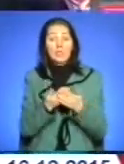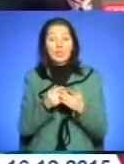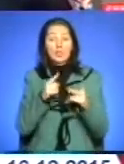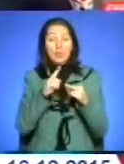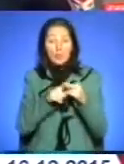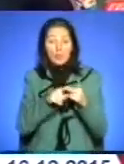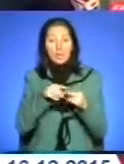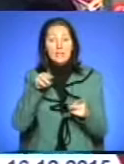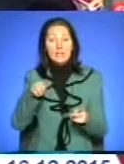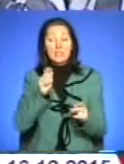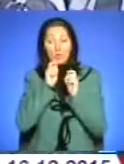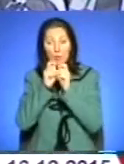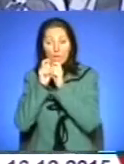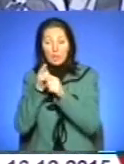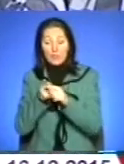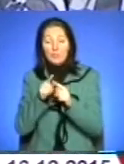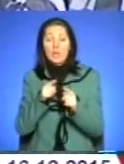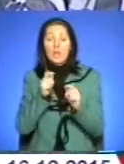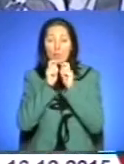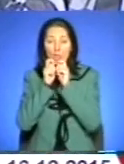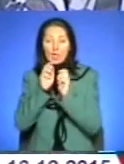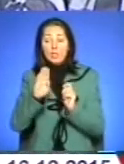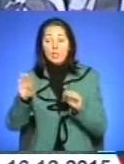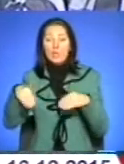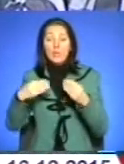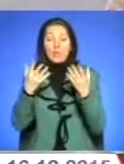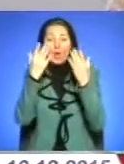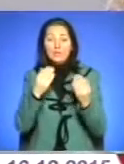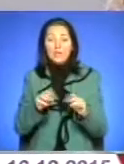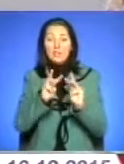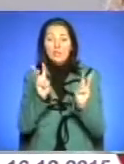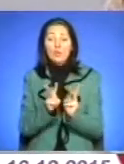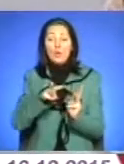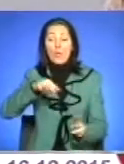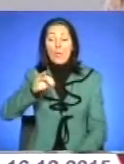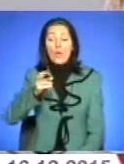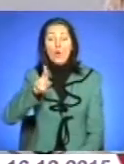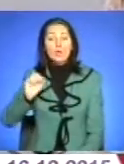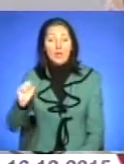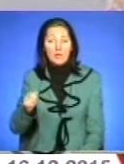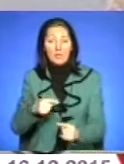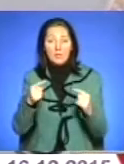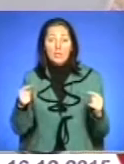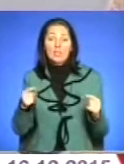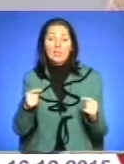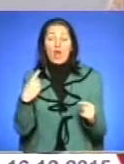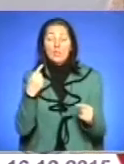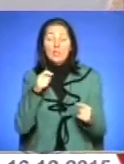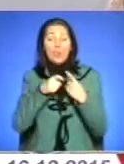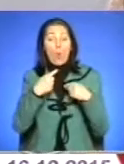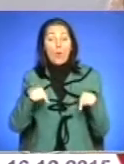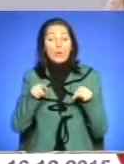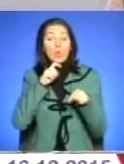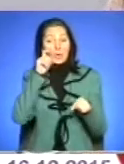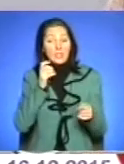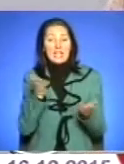подарунків. Ці гостинці дітям передамо в День Святого Миколая в різні області України, де є спілка української молоді. Це